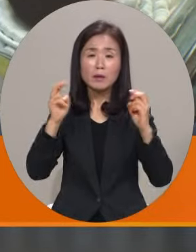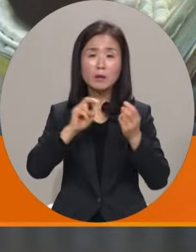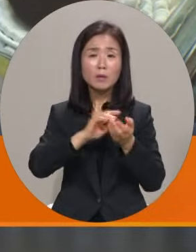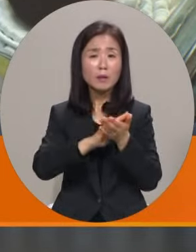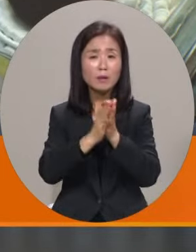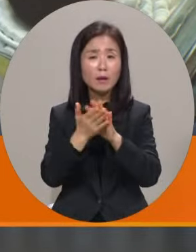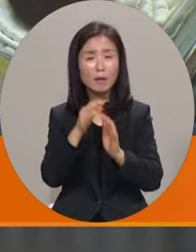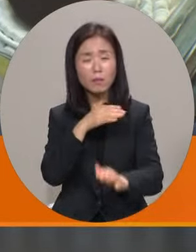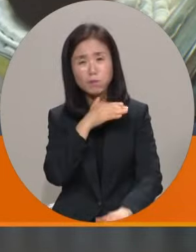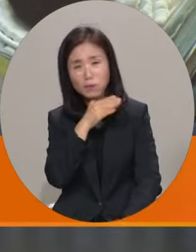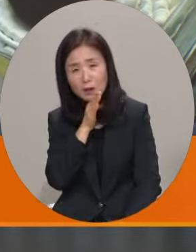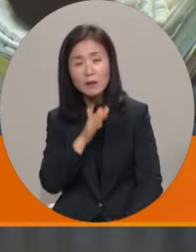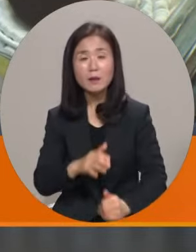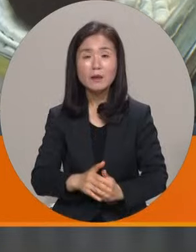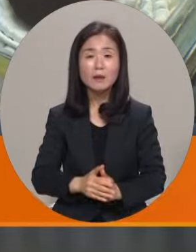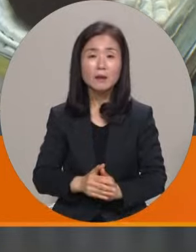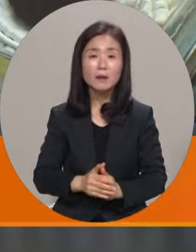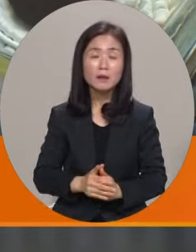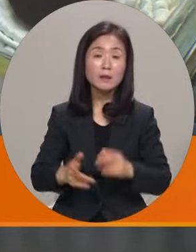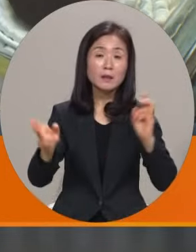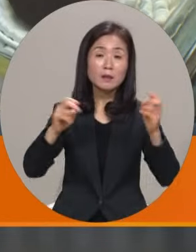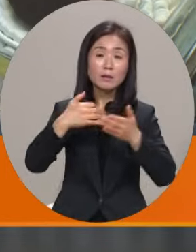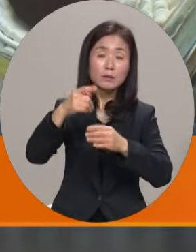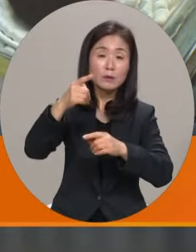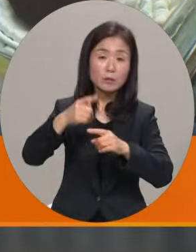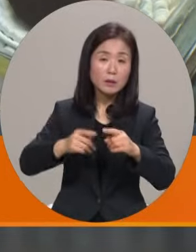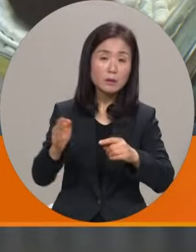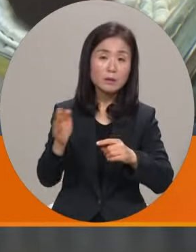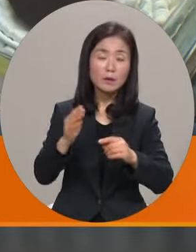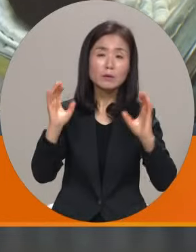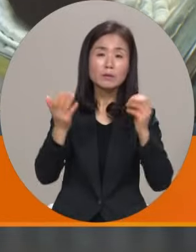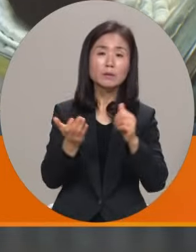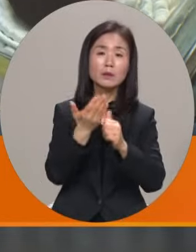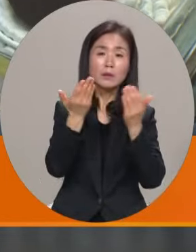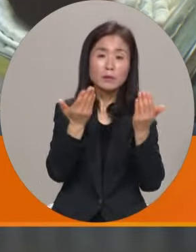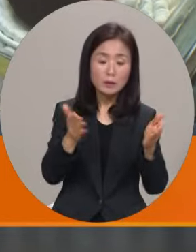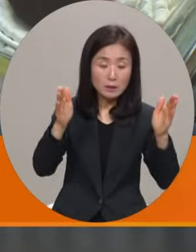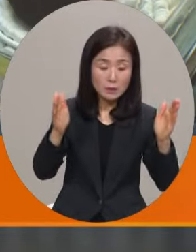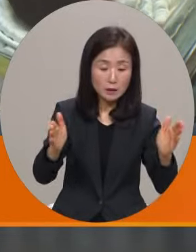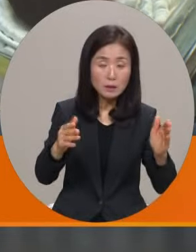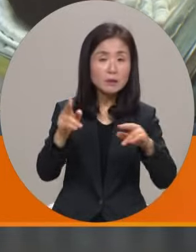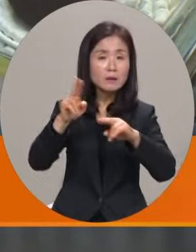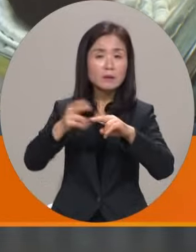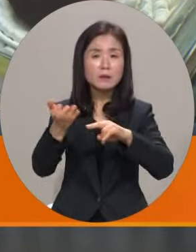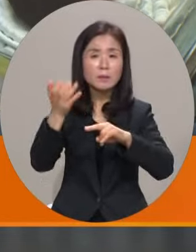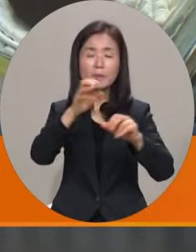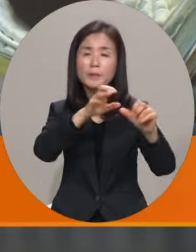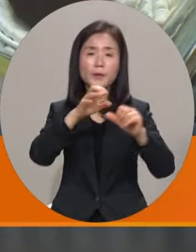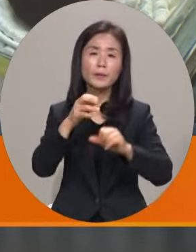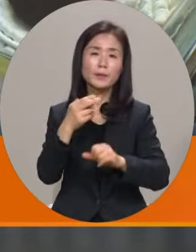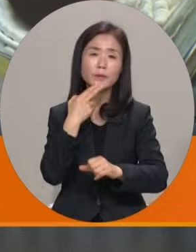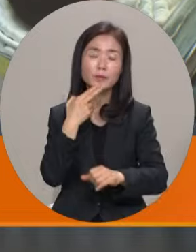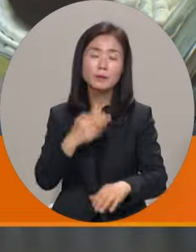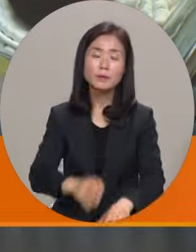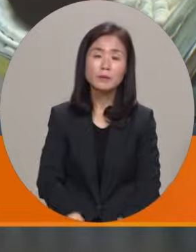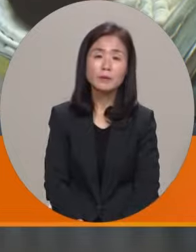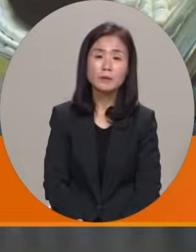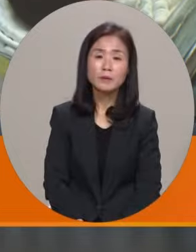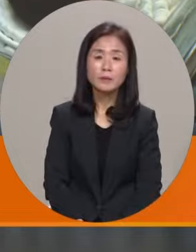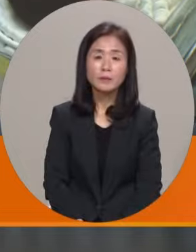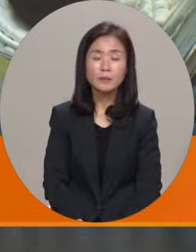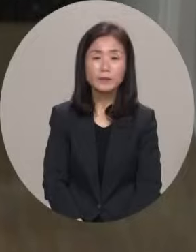합니다 기업 절반 가까이가 유가 휴직 기간을 승진에 반영하지 않고 있었는데요 송성환 기자의 보도입니다